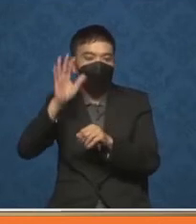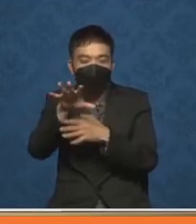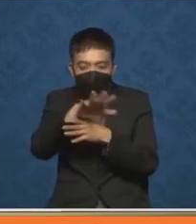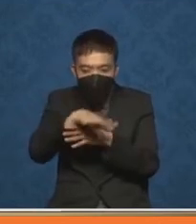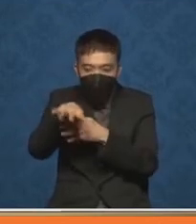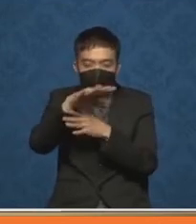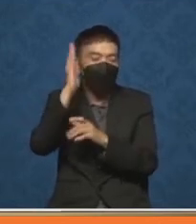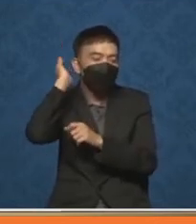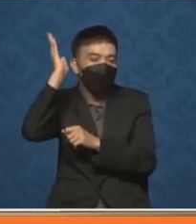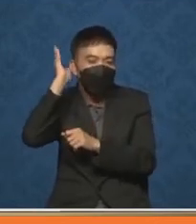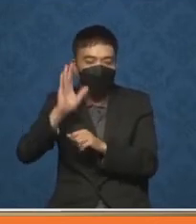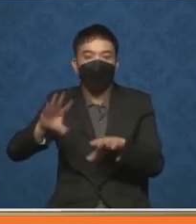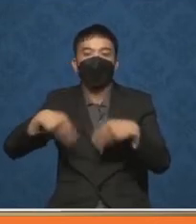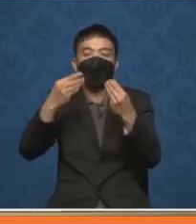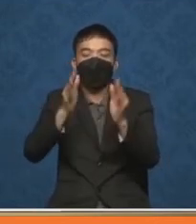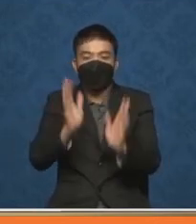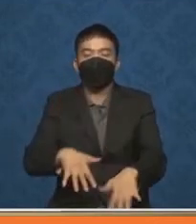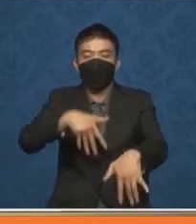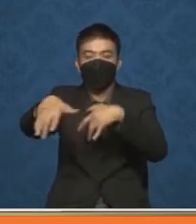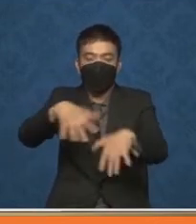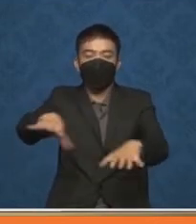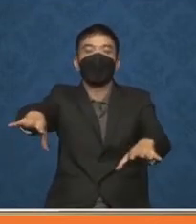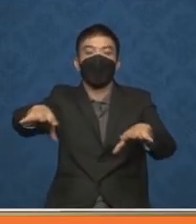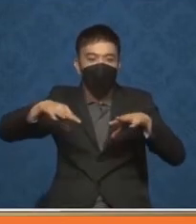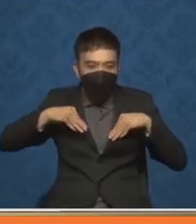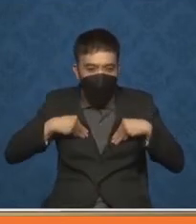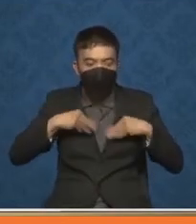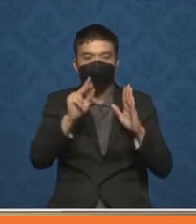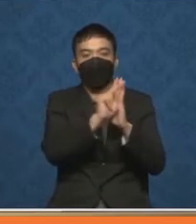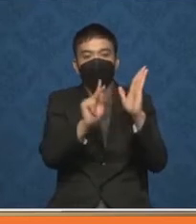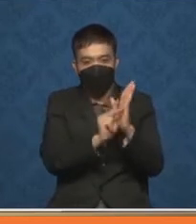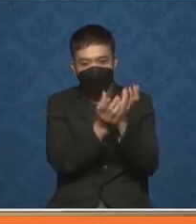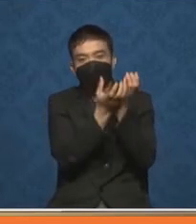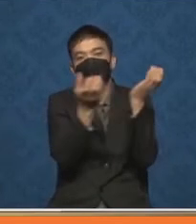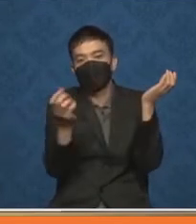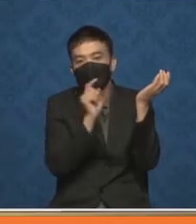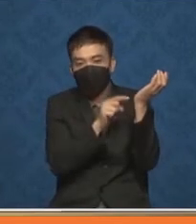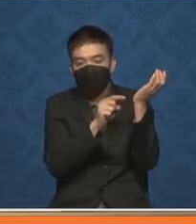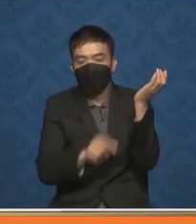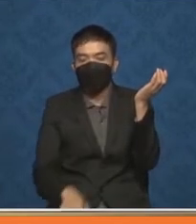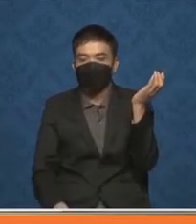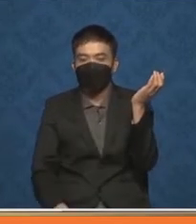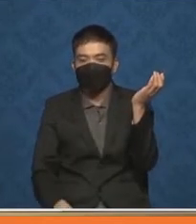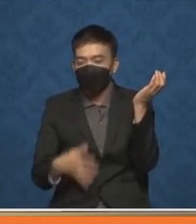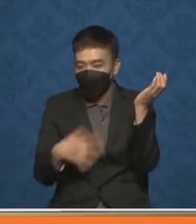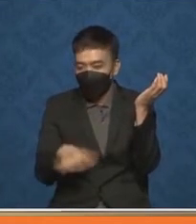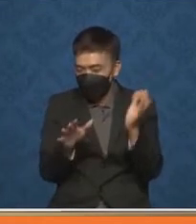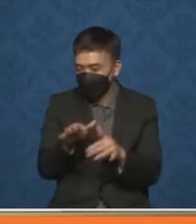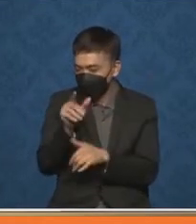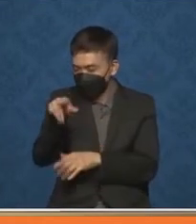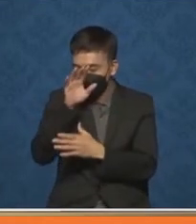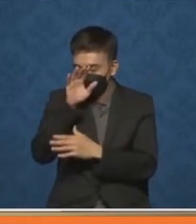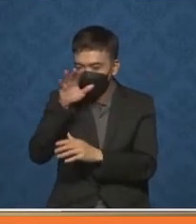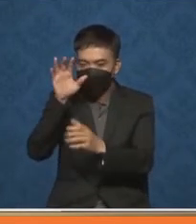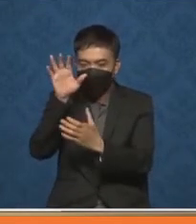ทั้งให้ประชาชนรับร่างรัฐธรรมนูญฉบับนี้อีกทางหนึ่งก็กด